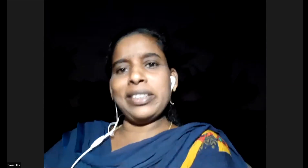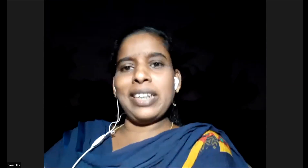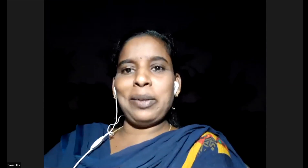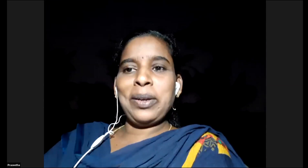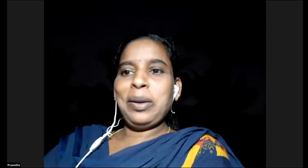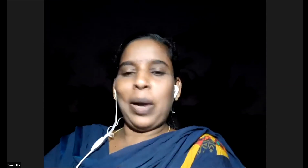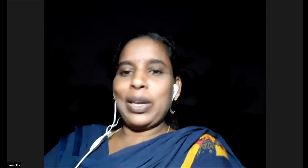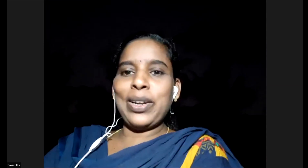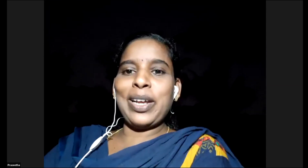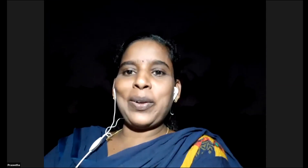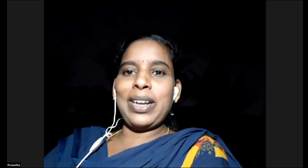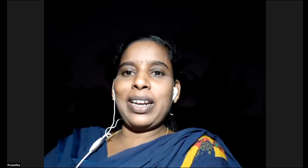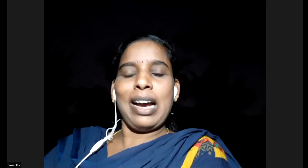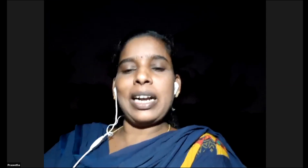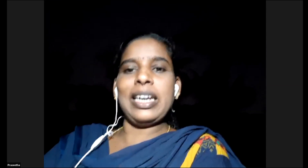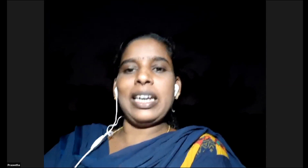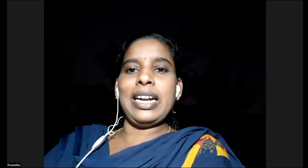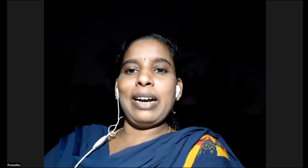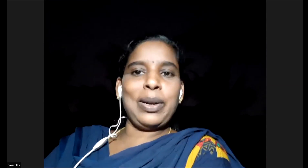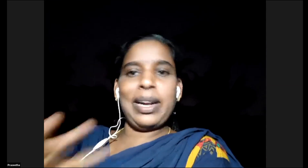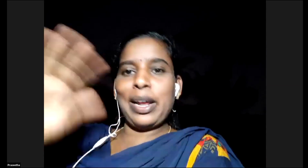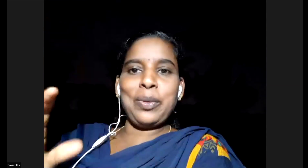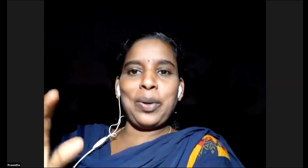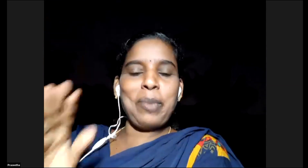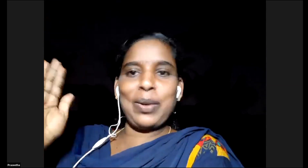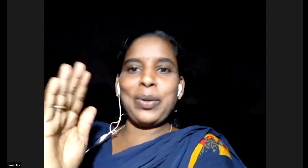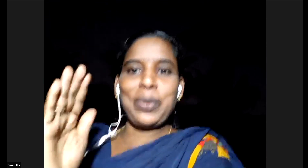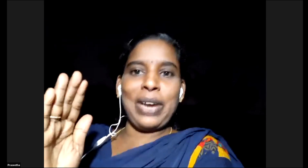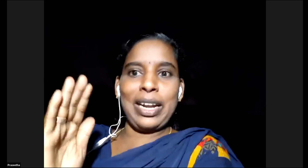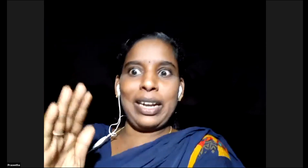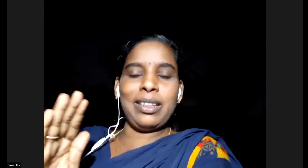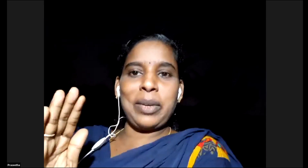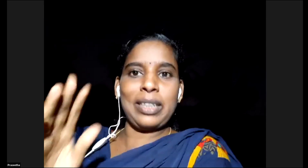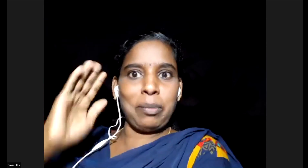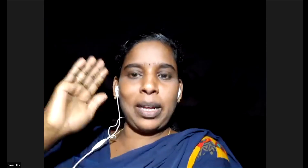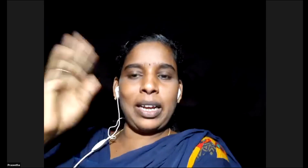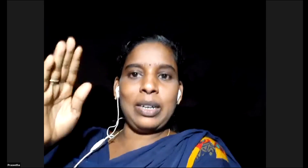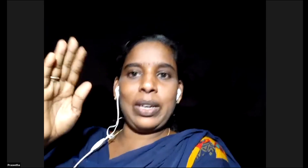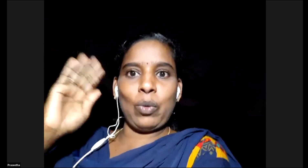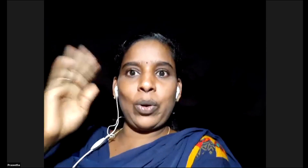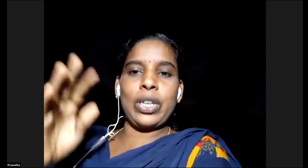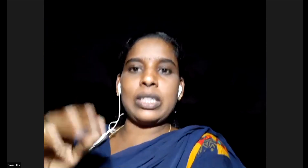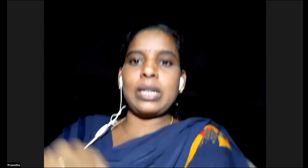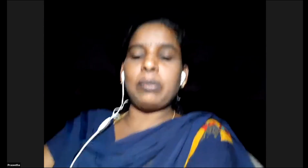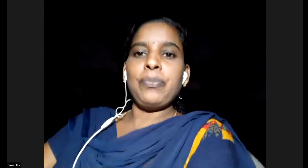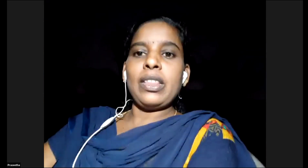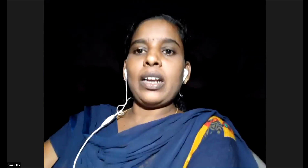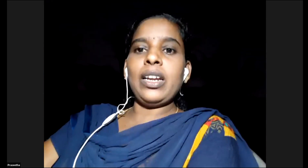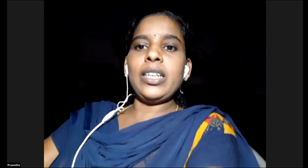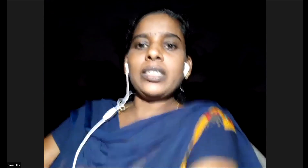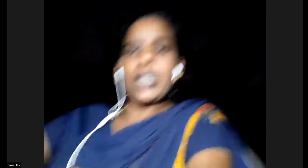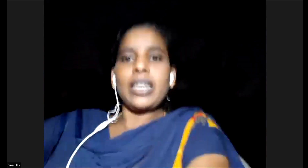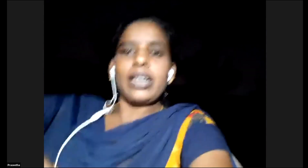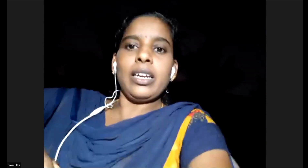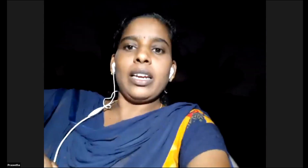വൈൻഡാക്കണ്ടെന്ന് പറഞ്ഞാളേ. അതിലൊരു തർക്കമില്ല, അവരങ്ങനെയാണ്. അവരെല്ലാരും കൂടുമ്പോ അവരൊരു വിലയിടും നമുക്ക്. നമ്മുടെ ഓരോ ടീച്ചേഴ്സിന് ഇപ്പൊ